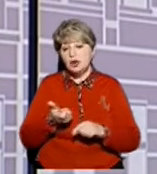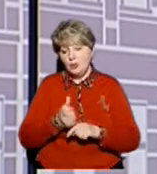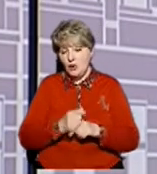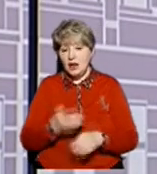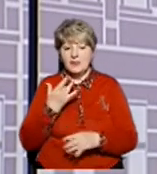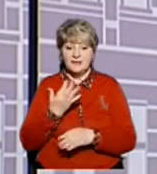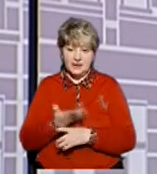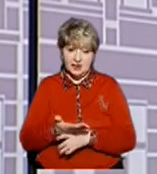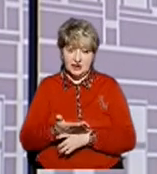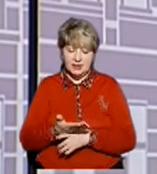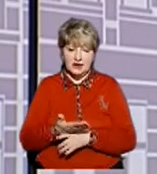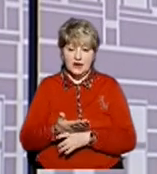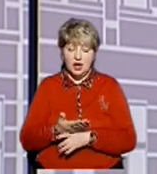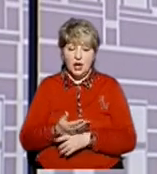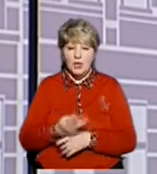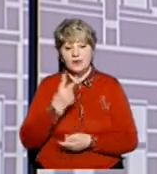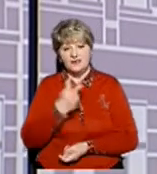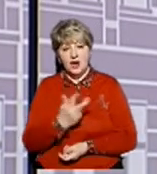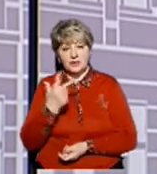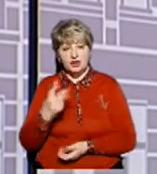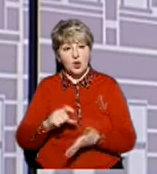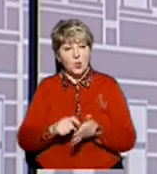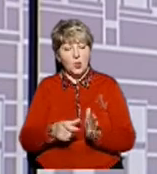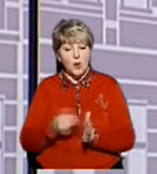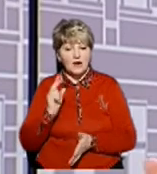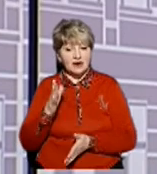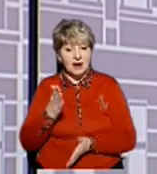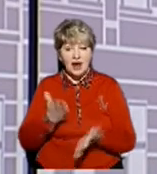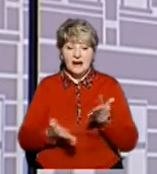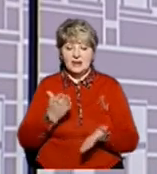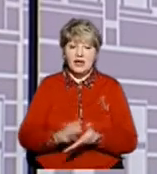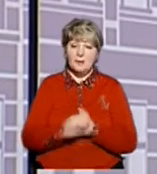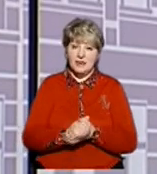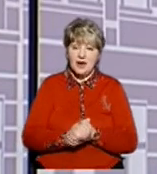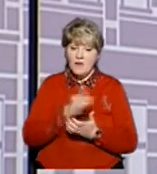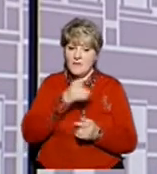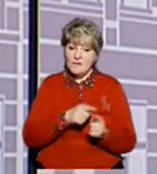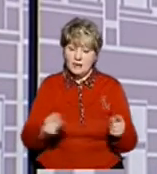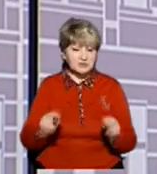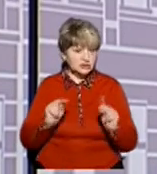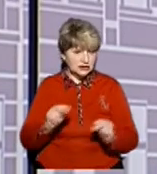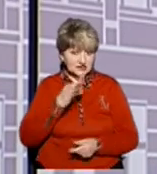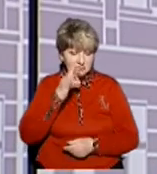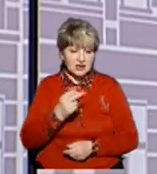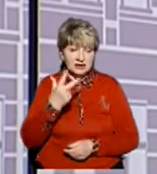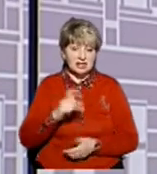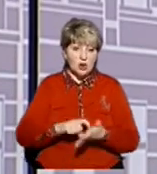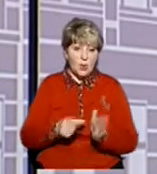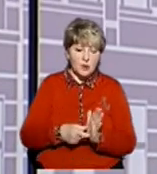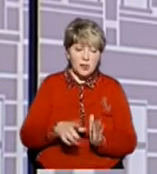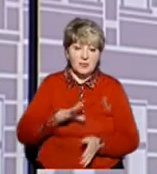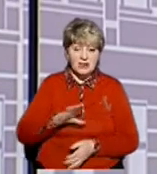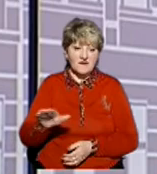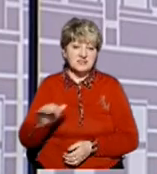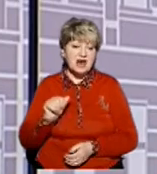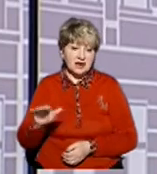популярний, популярніші більш двох-трьохкімнатні квартири. Якщо в мирний період, скажу відверто, трьохкімнатні квартири як